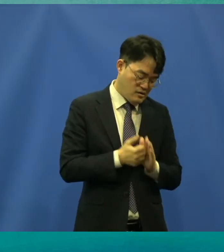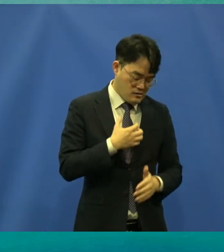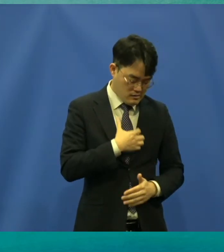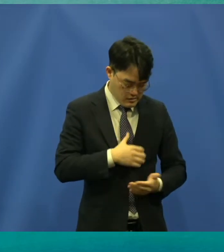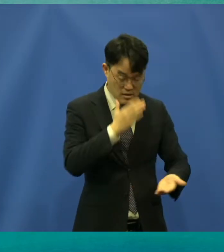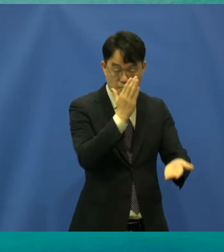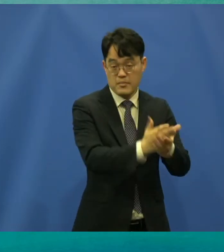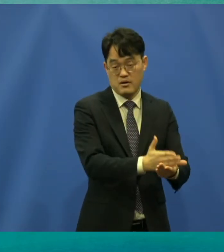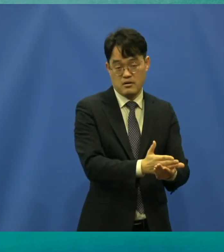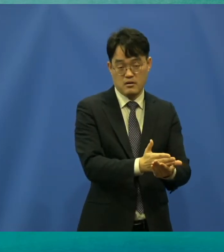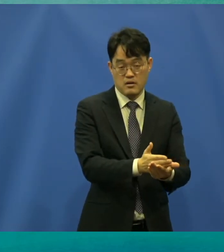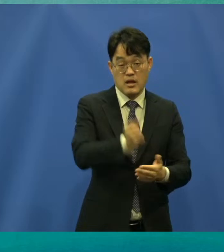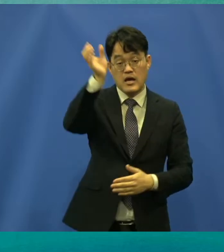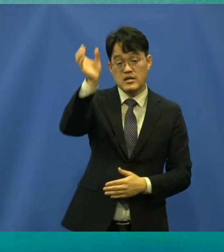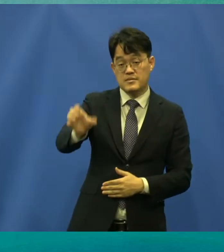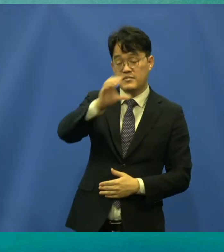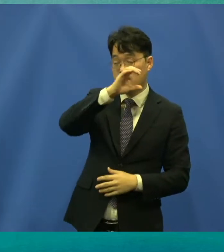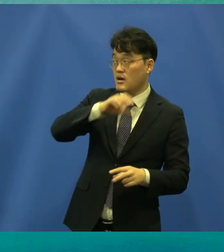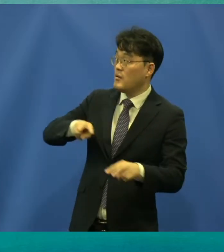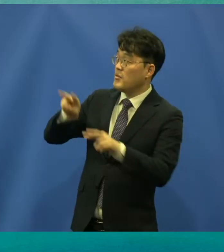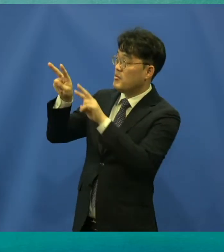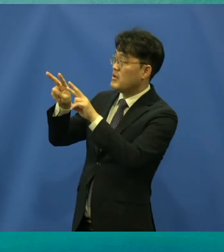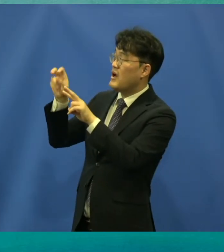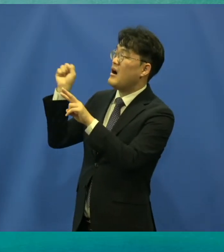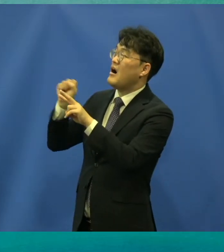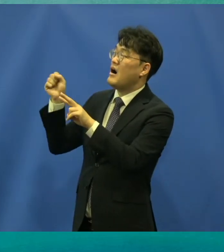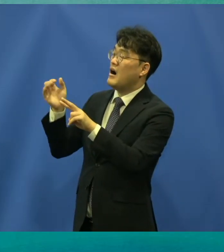일으켜 세워주시겠다는 말씀을 하십니다.